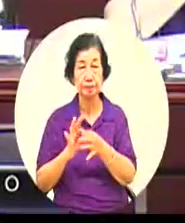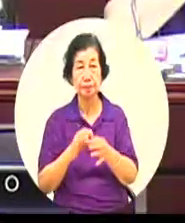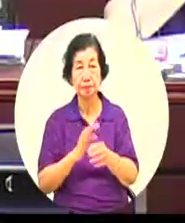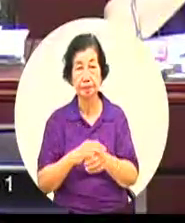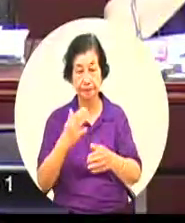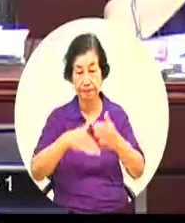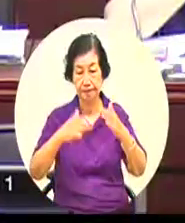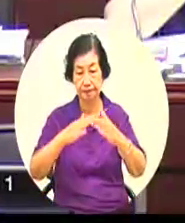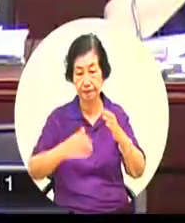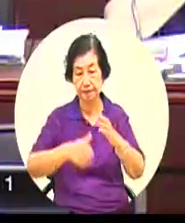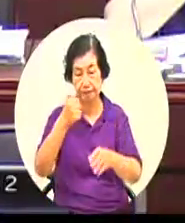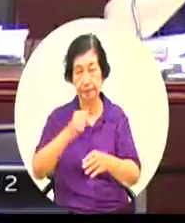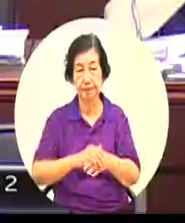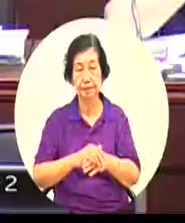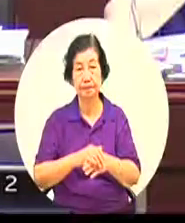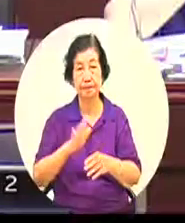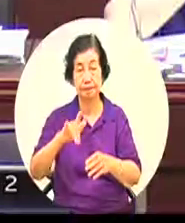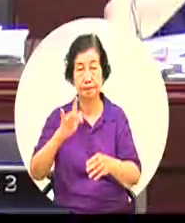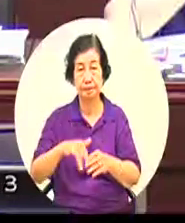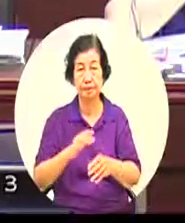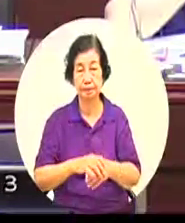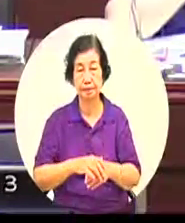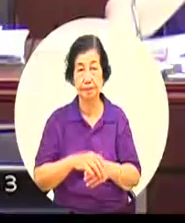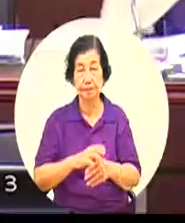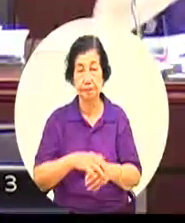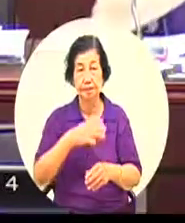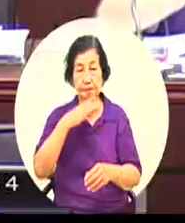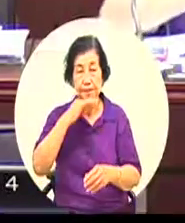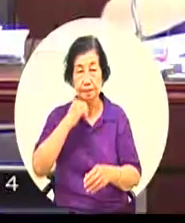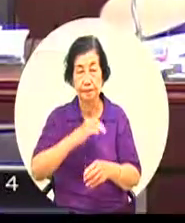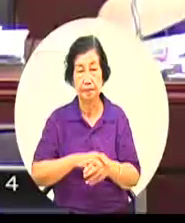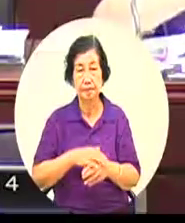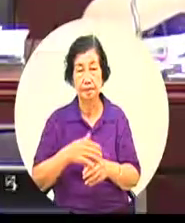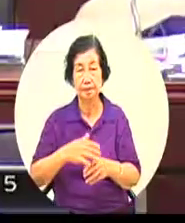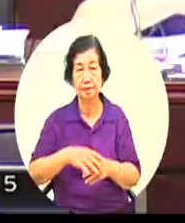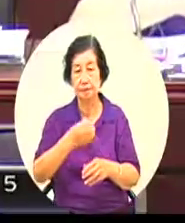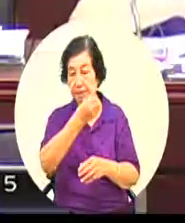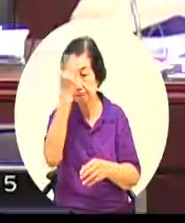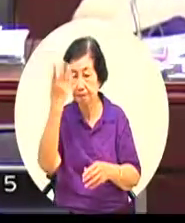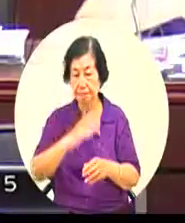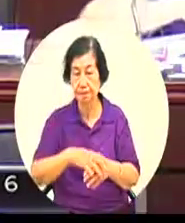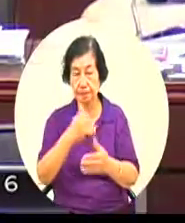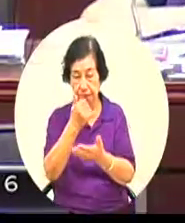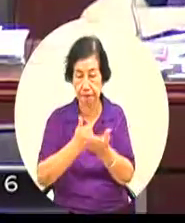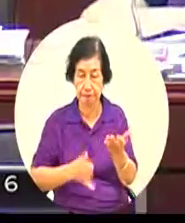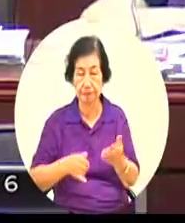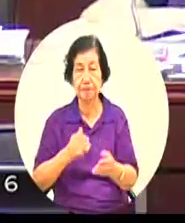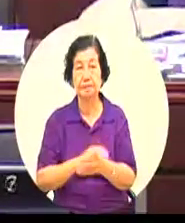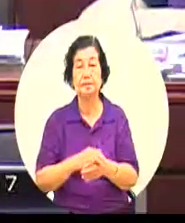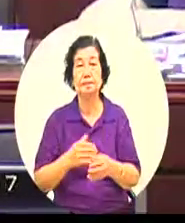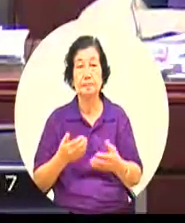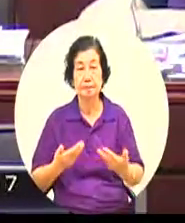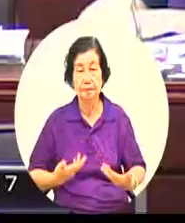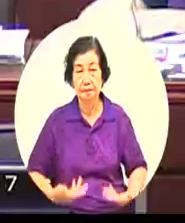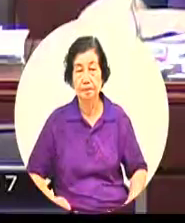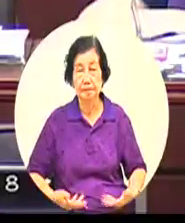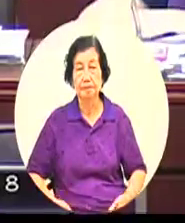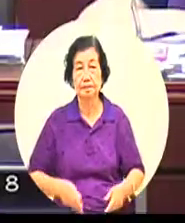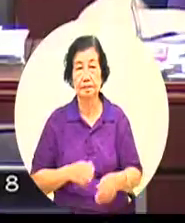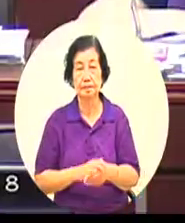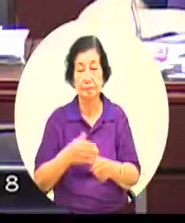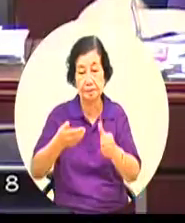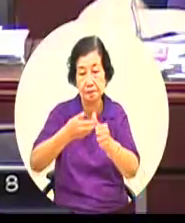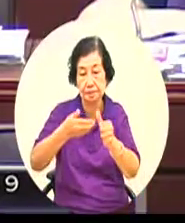校长跟老师提早退休，其实教育局很不希望看到我们这么优秀长久培养出来的校长在很年轻的时候，